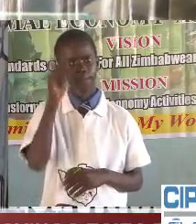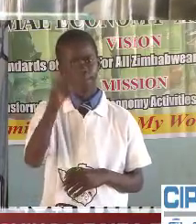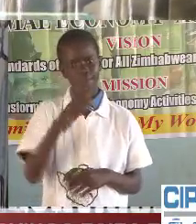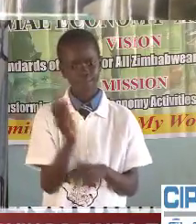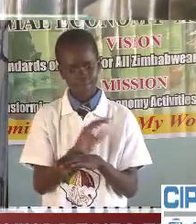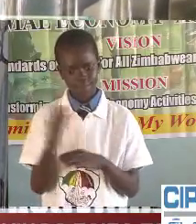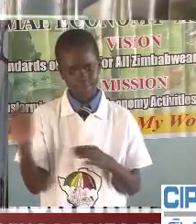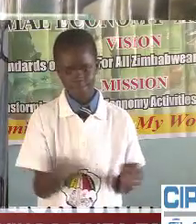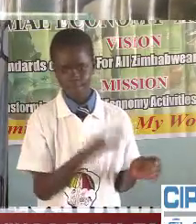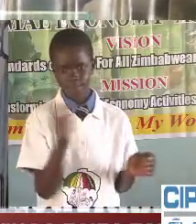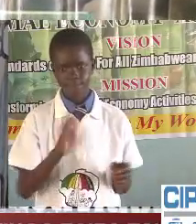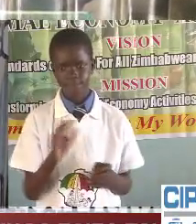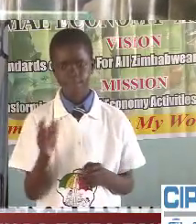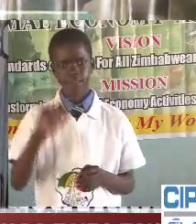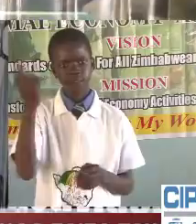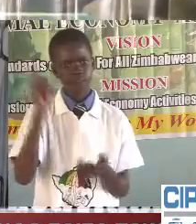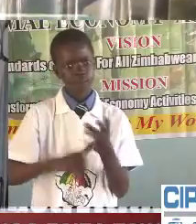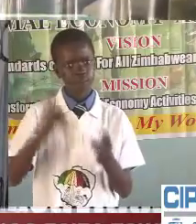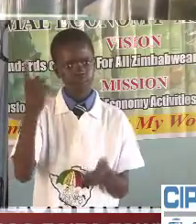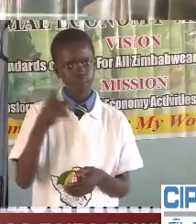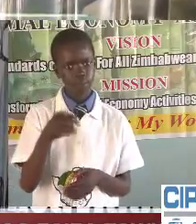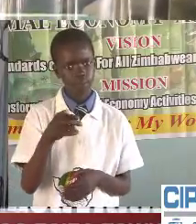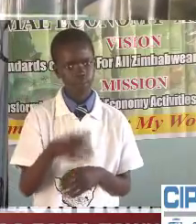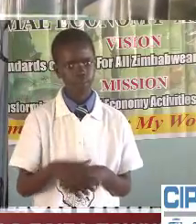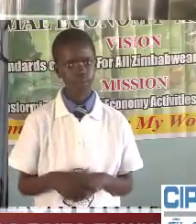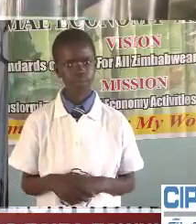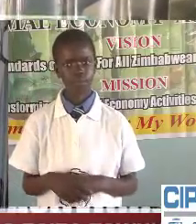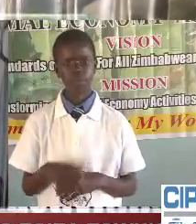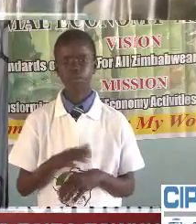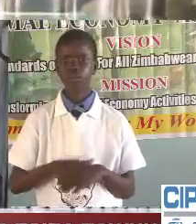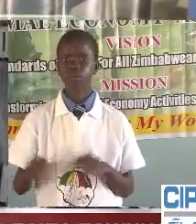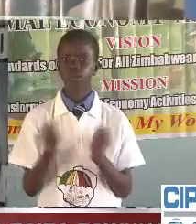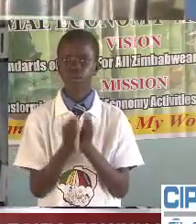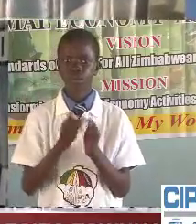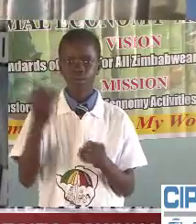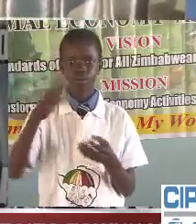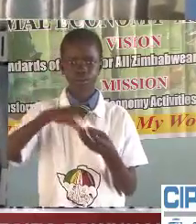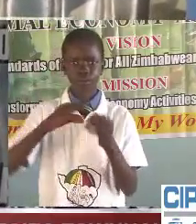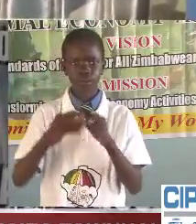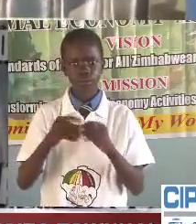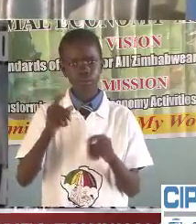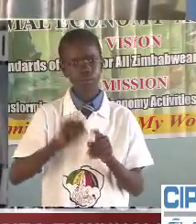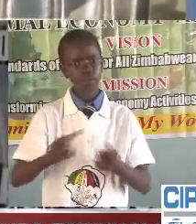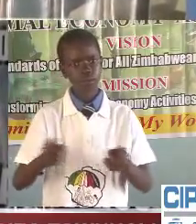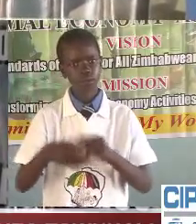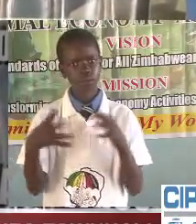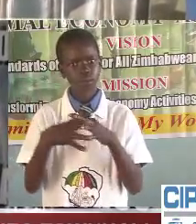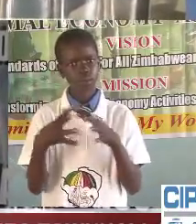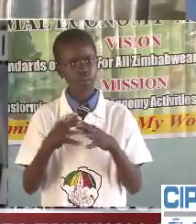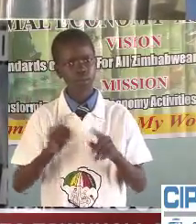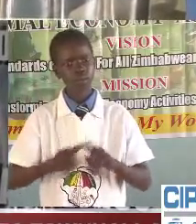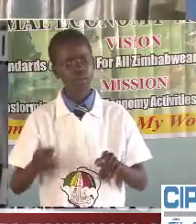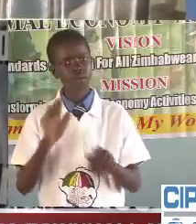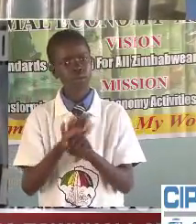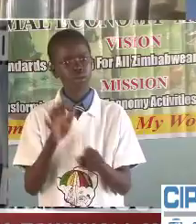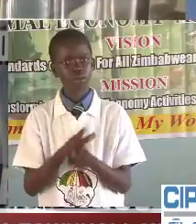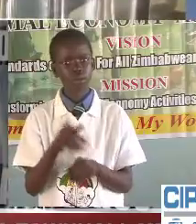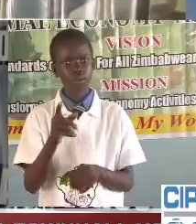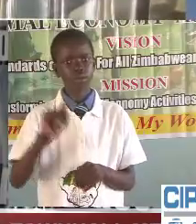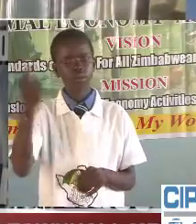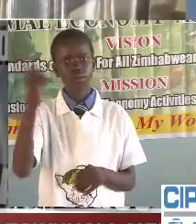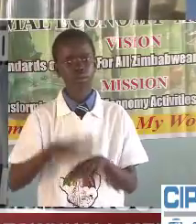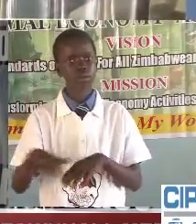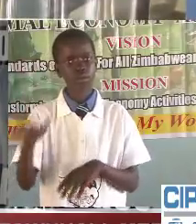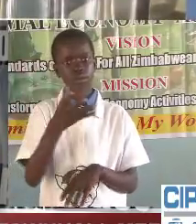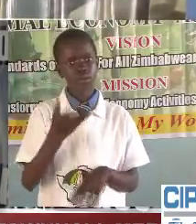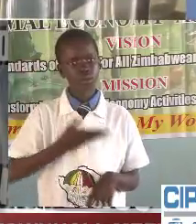vasadzingiriswa, vasaabuswa. Chokutanga panoda kuti pagadzirwe maissues akawanda. Chokutanga tapinda mugovernment